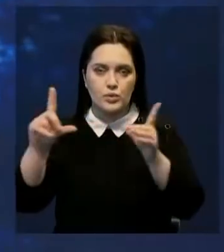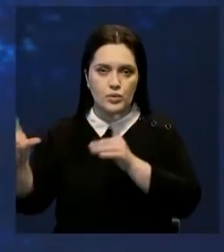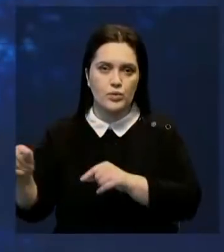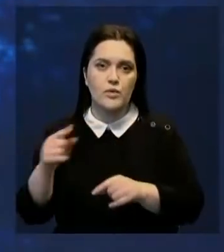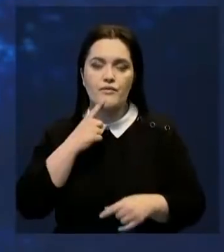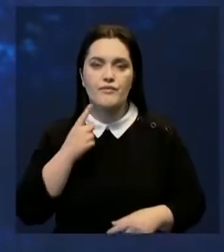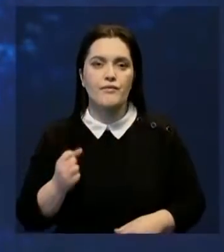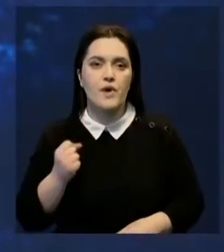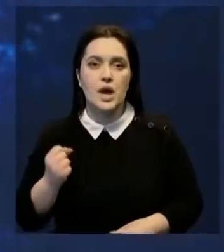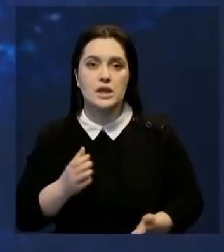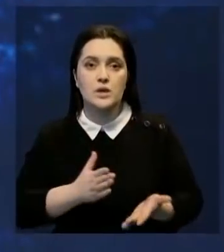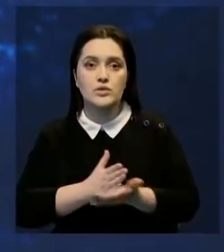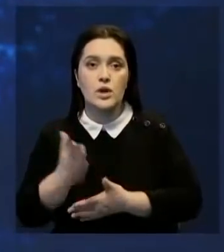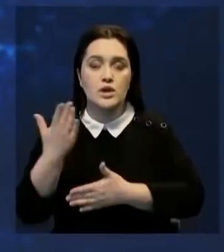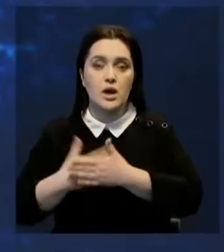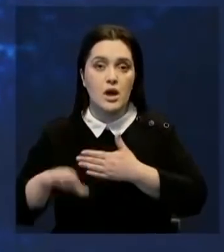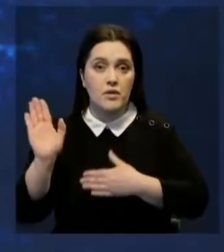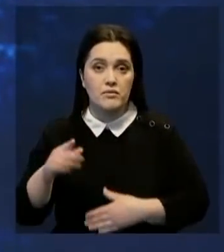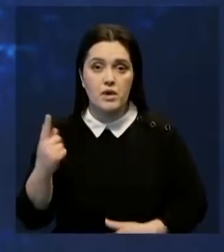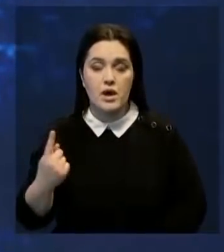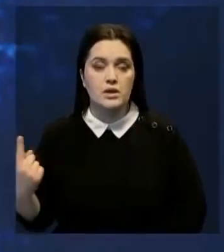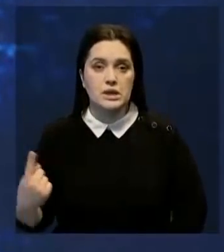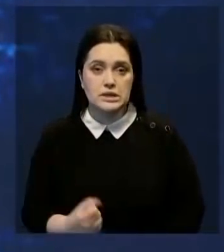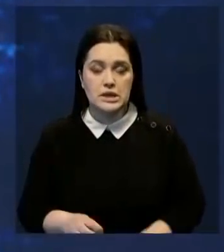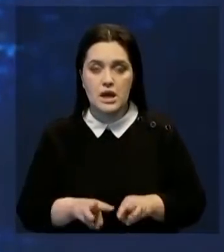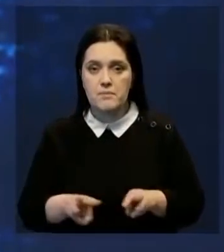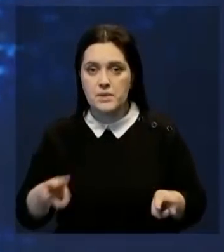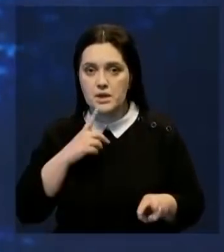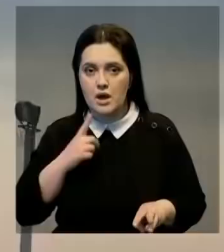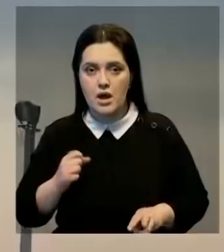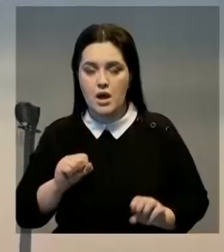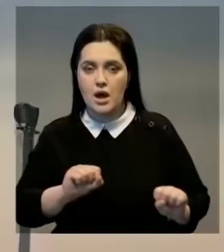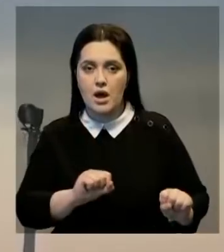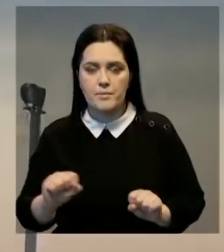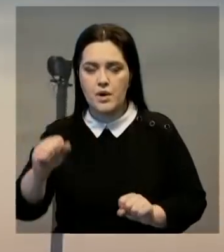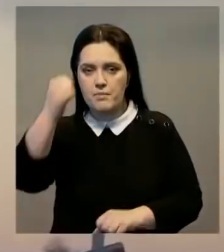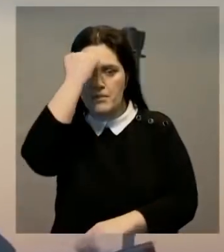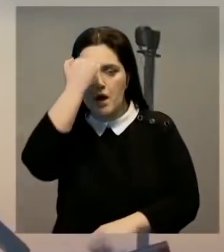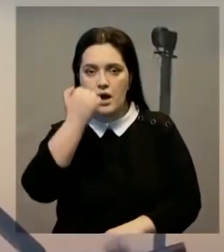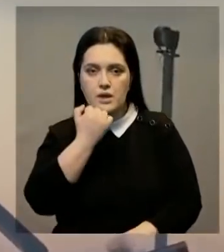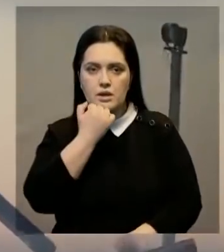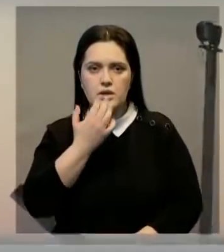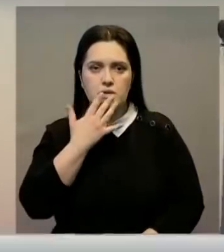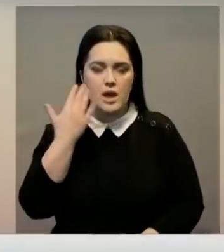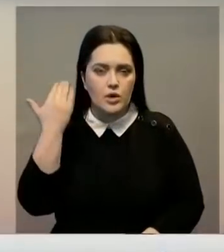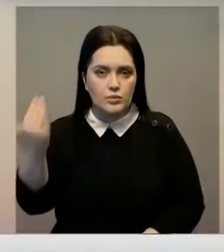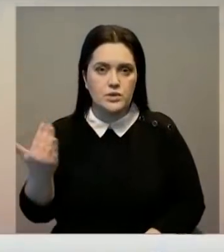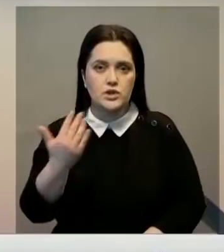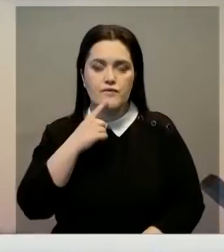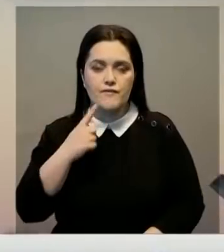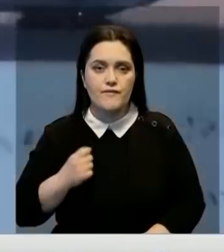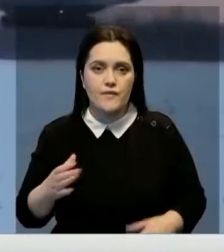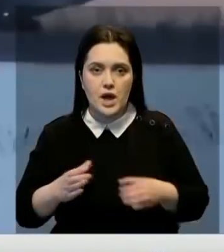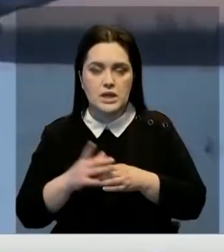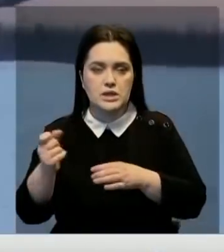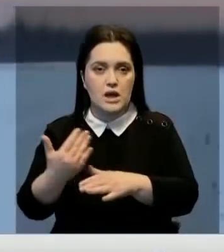Таким образом, на вывод контингента ушло меньше недели. В Минобороны республики выразили благодарность зарубежным коллегам за их помощь. В